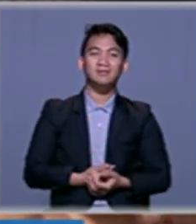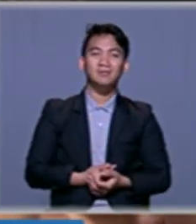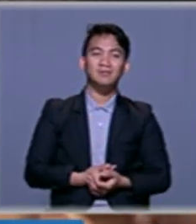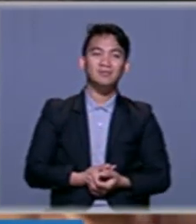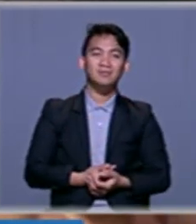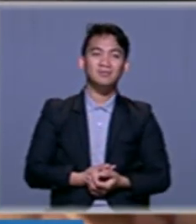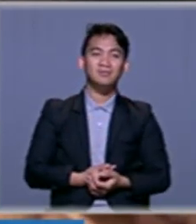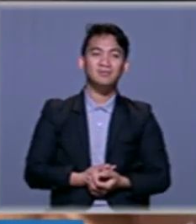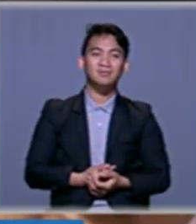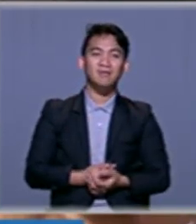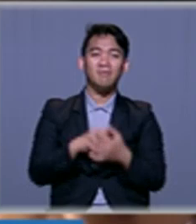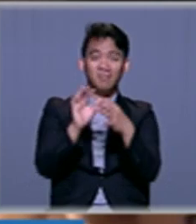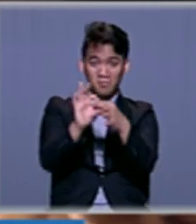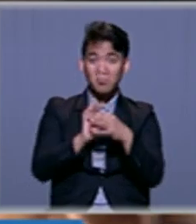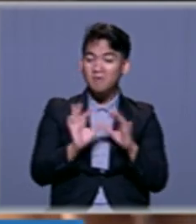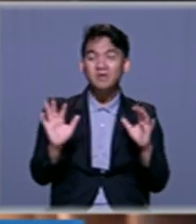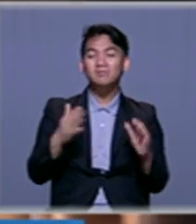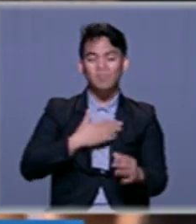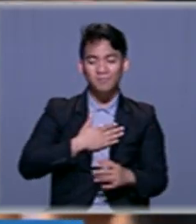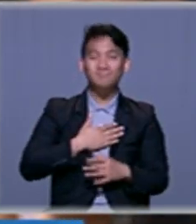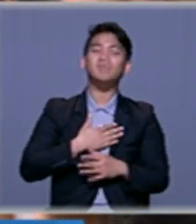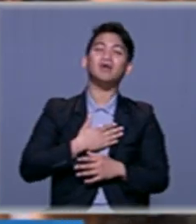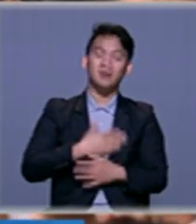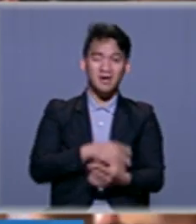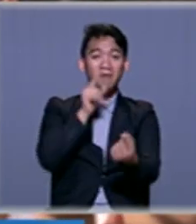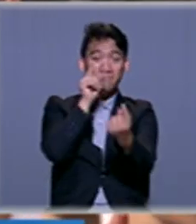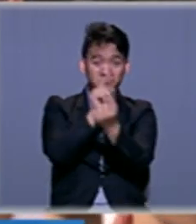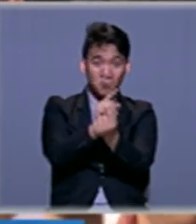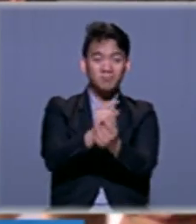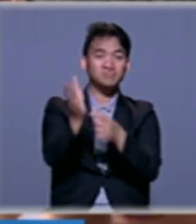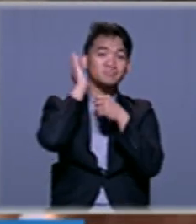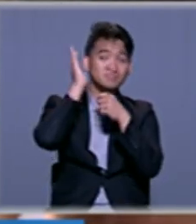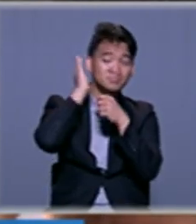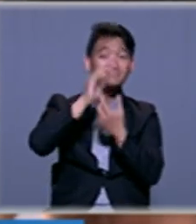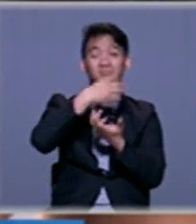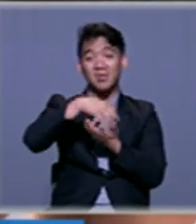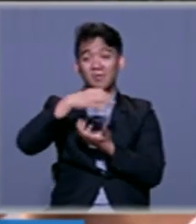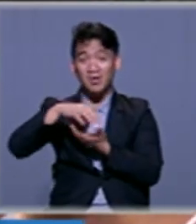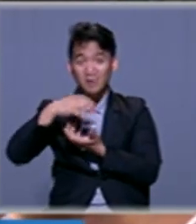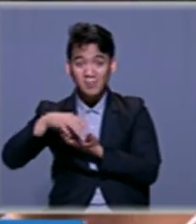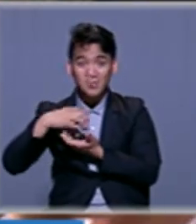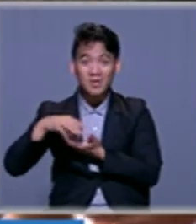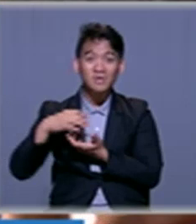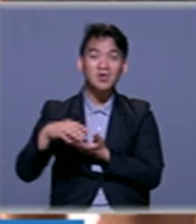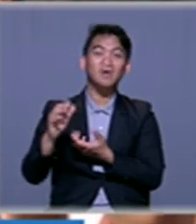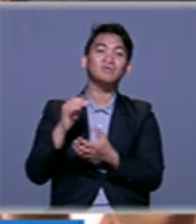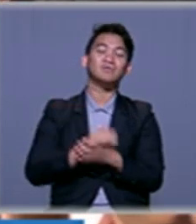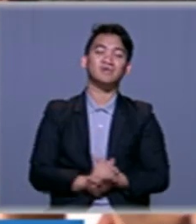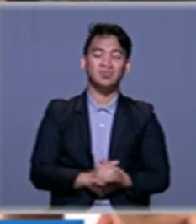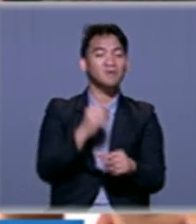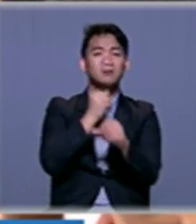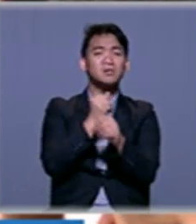ดังนั้นไม่ต้องกังวลใจเรื่องนี้ครับเดินหน้าชี้แจงกับประชาชนเผยแพร่ความคิดอุดมการณ์ของพรรคให้กับประชาชนทำ